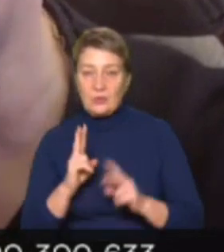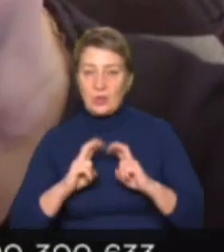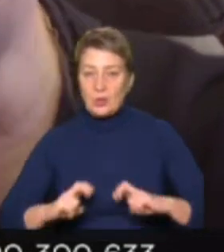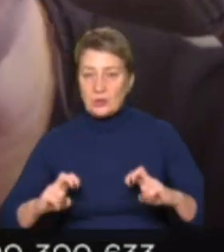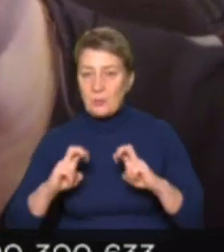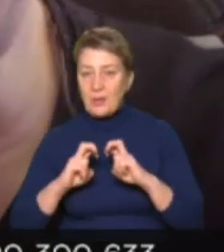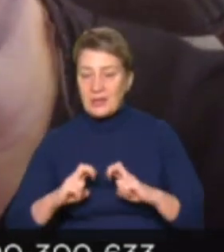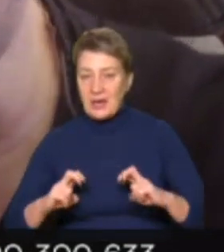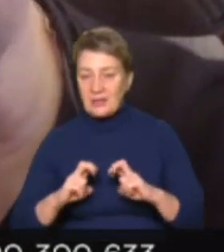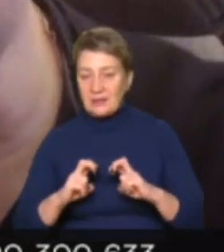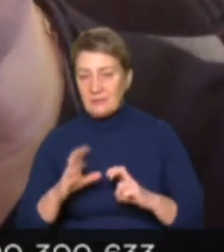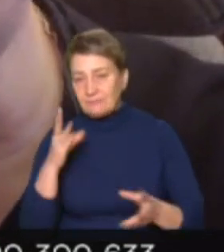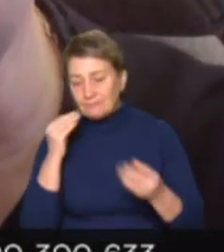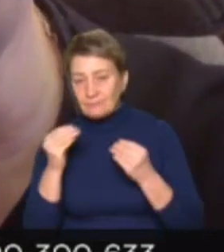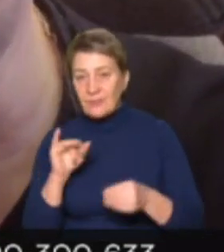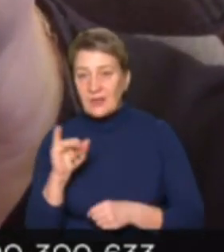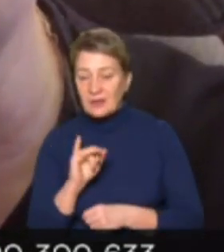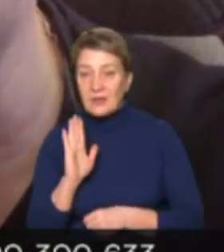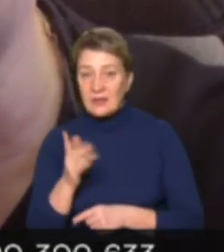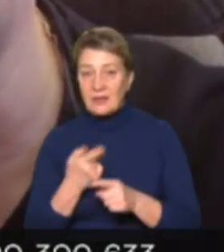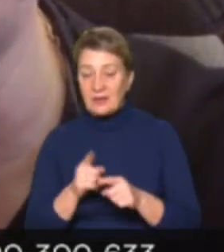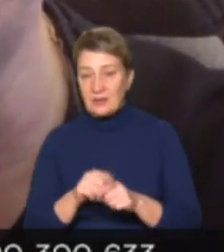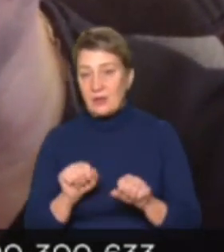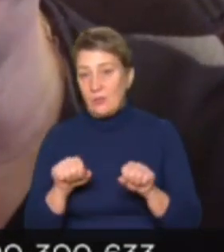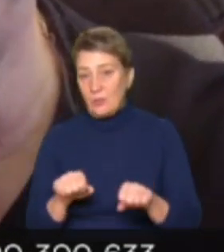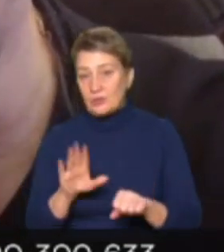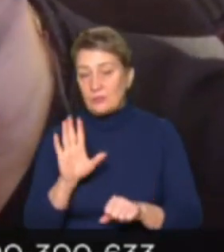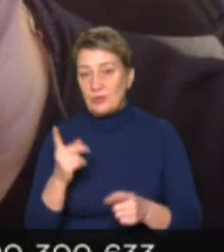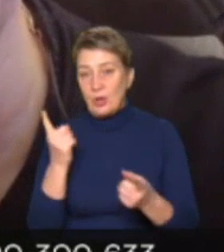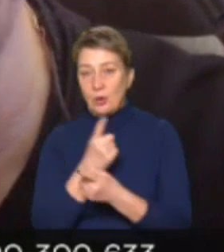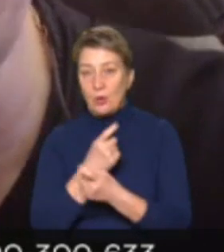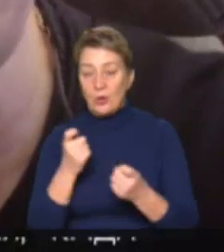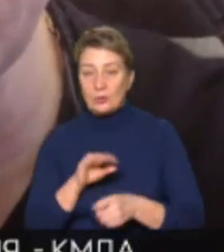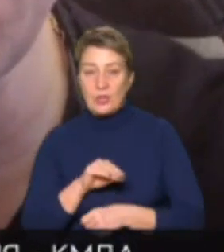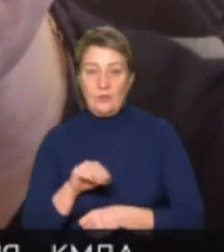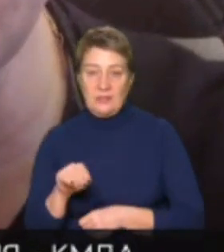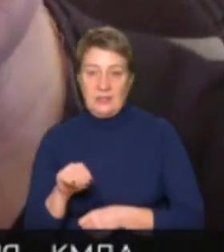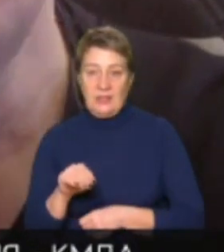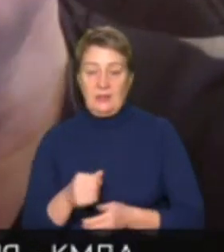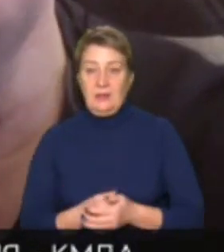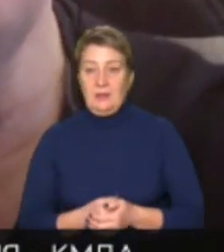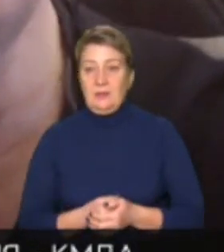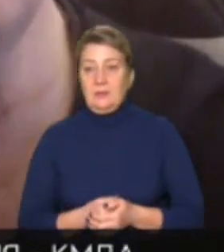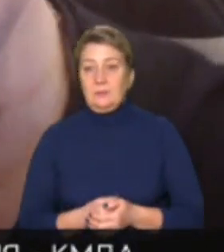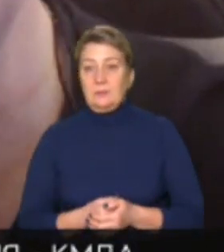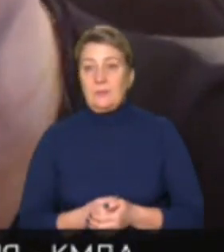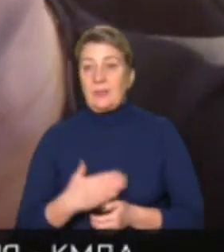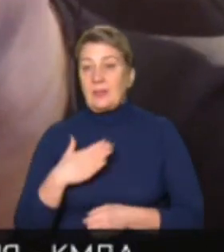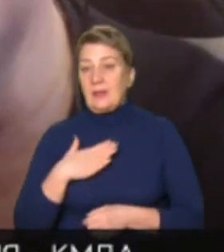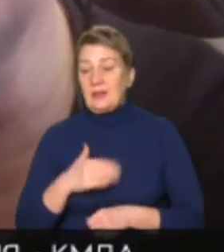вивчати. Тоді, так, тоді про це може бути оголошено офіційно. До речі, наш генеральний